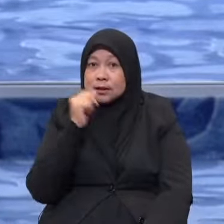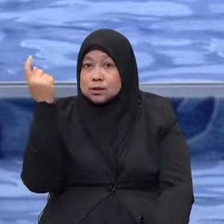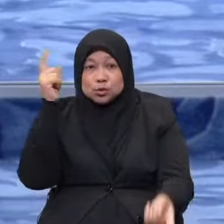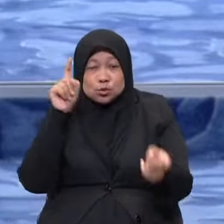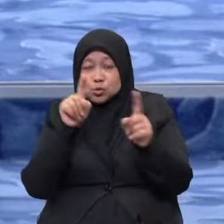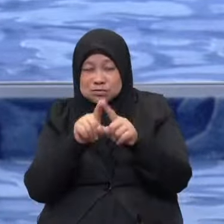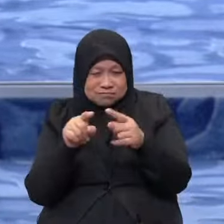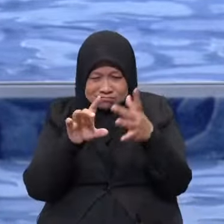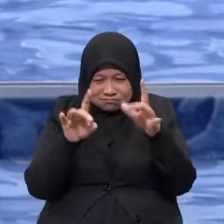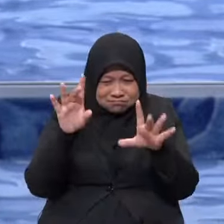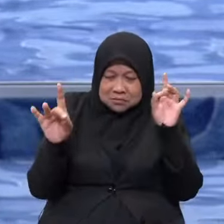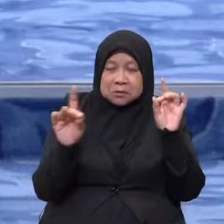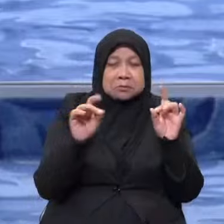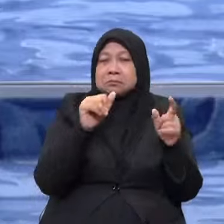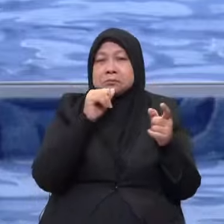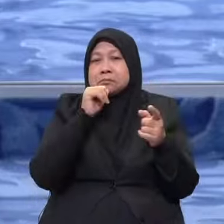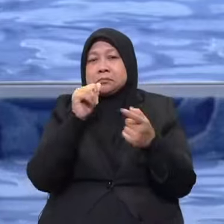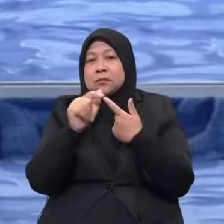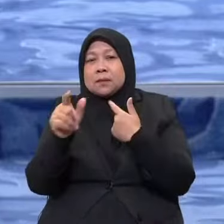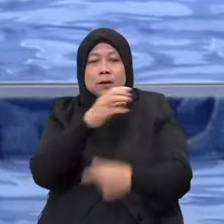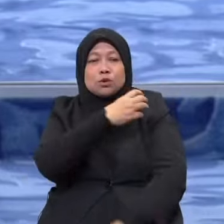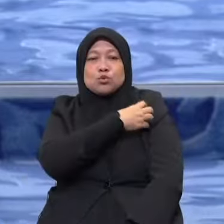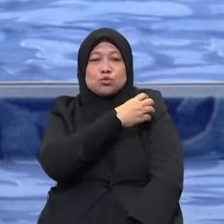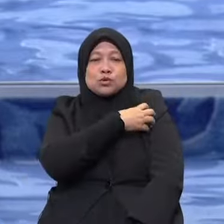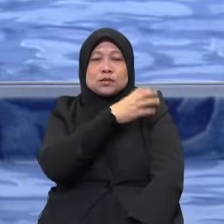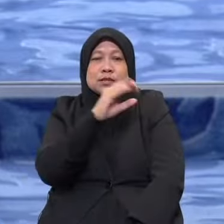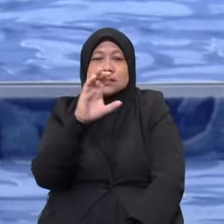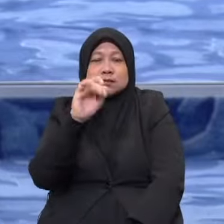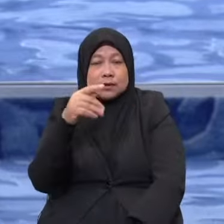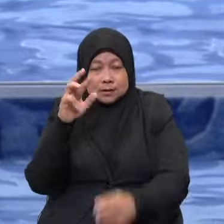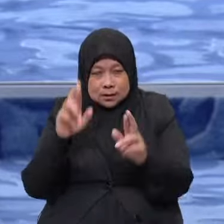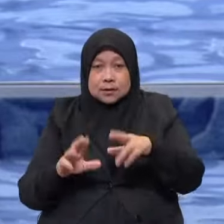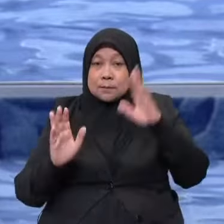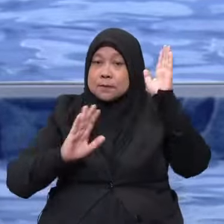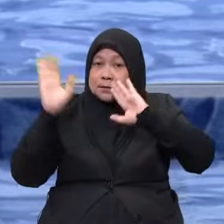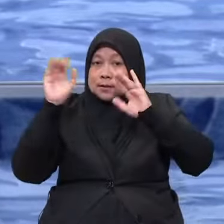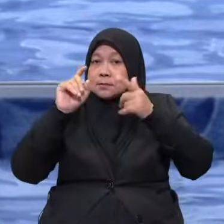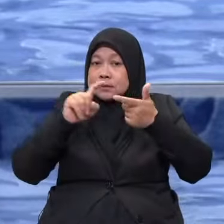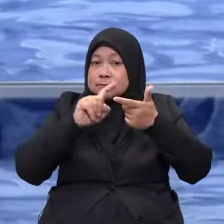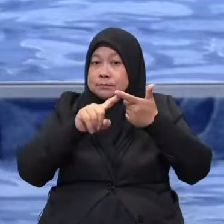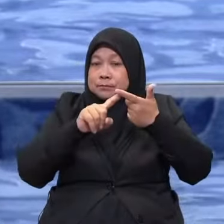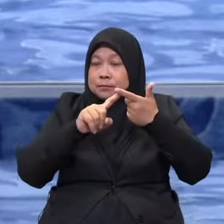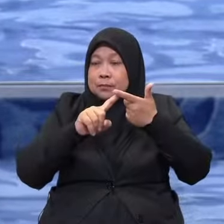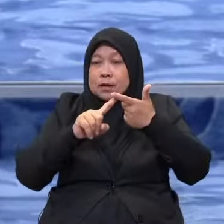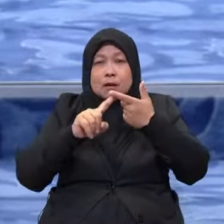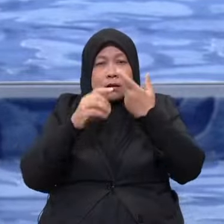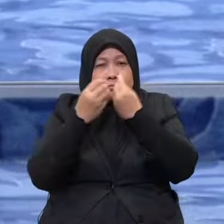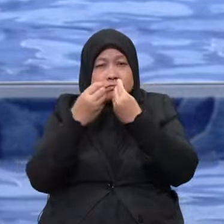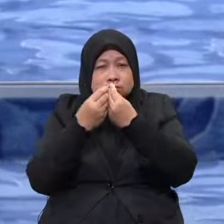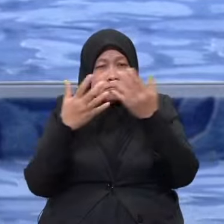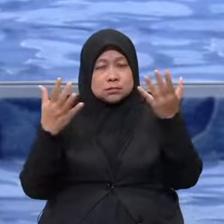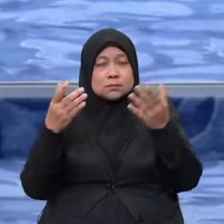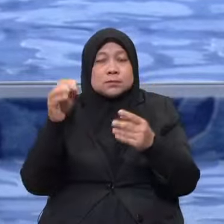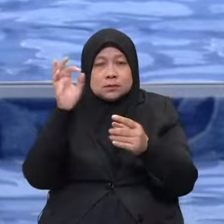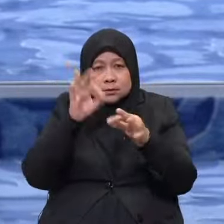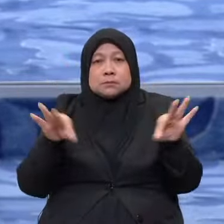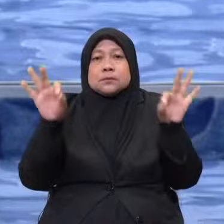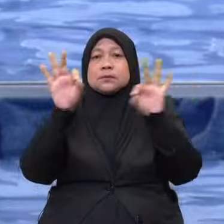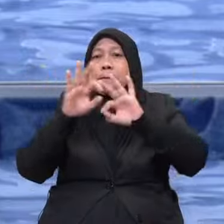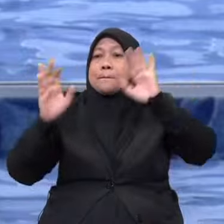oleh kebanyakan. Pertama, pengurusi dan CEO rakyat Malaysia. Ketiga, majoriti pegangan